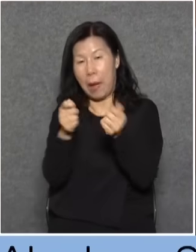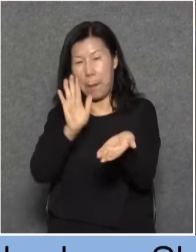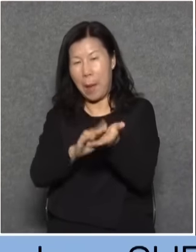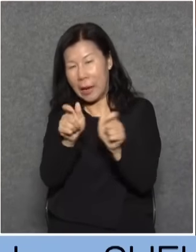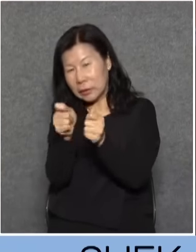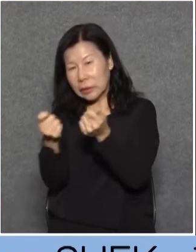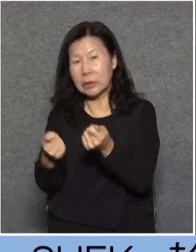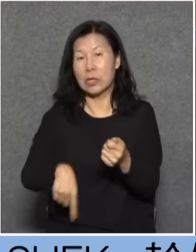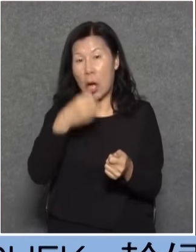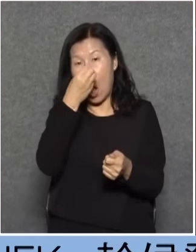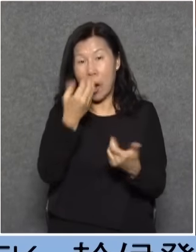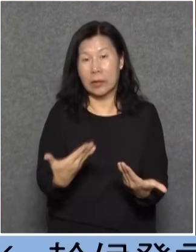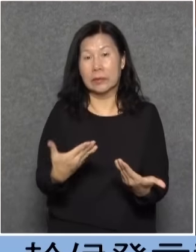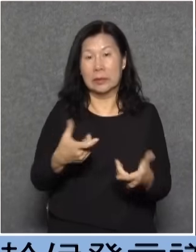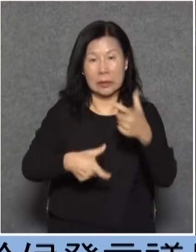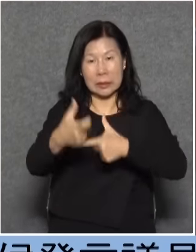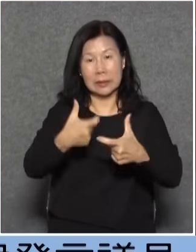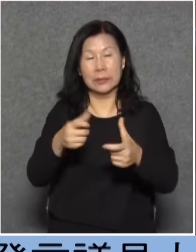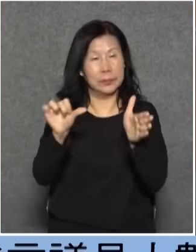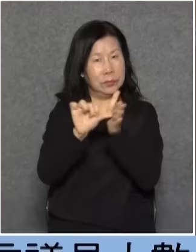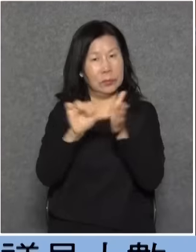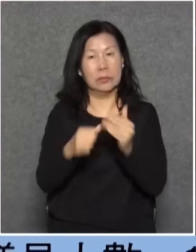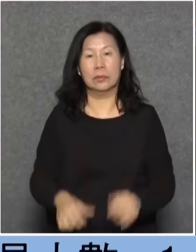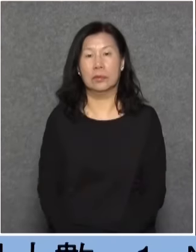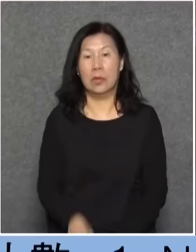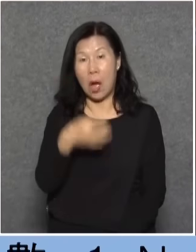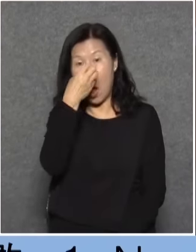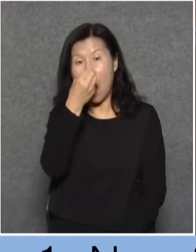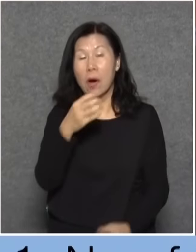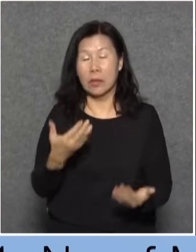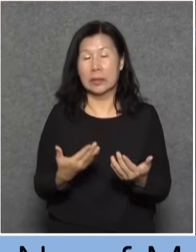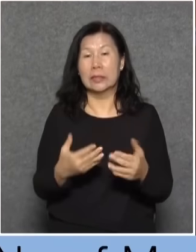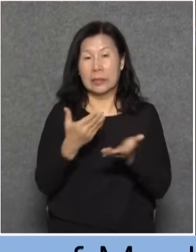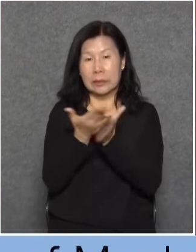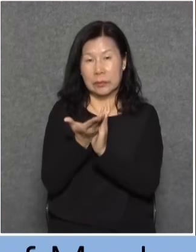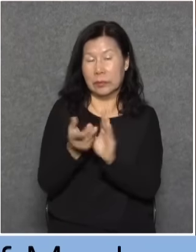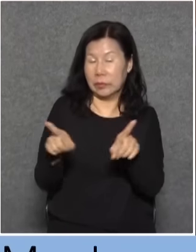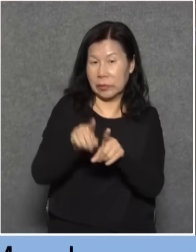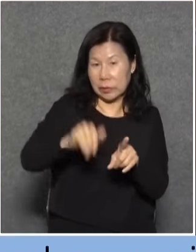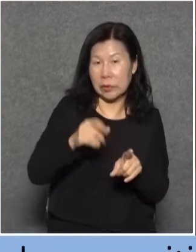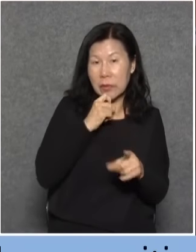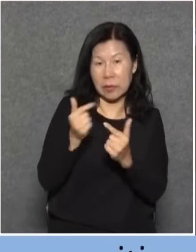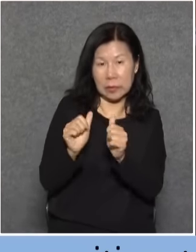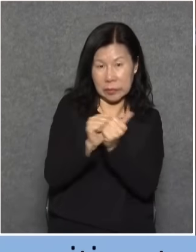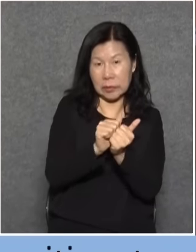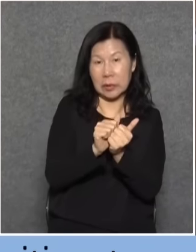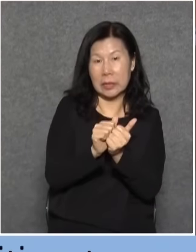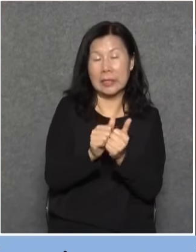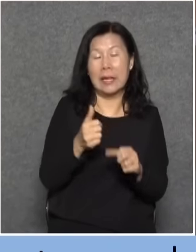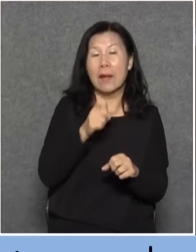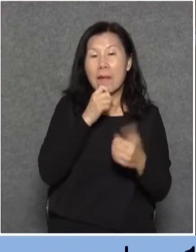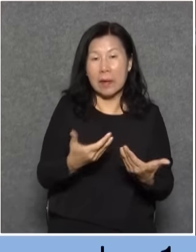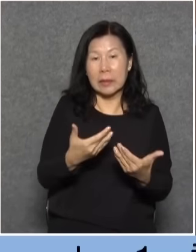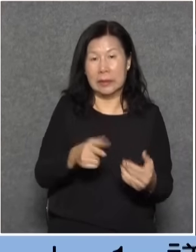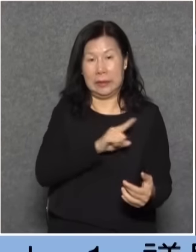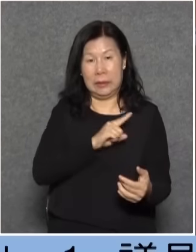是香港资本主义经济的特色。香港人所有生产活动只能够依附大财团，一是